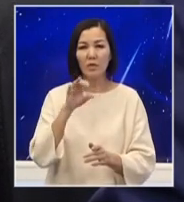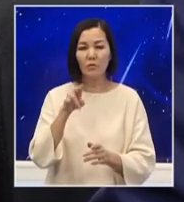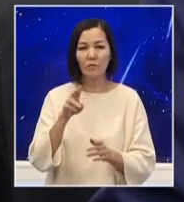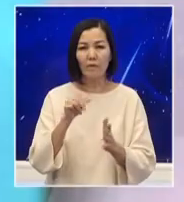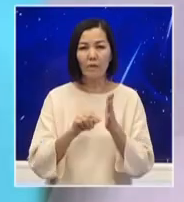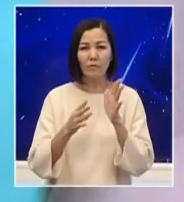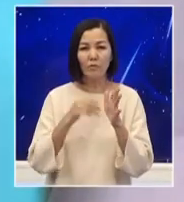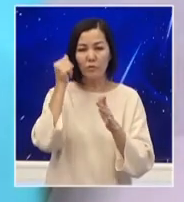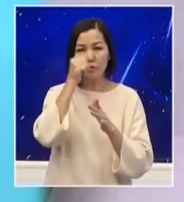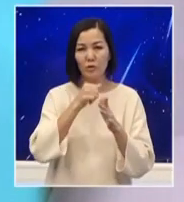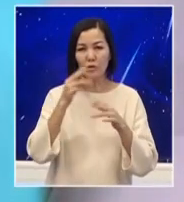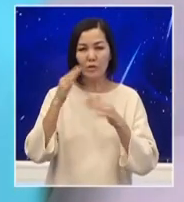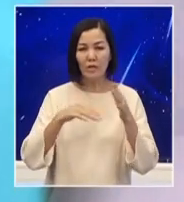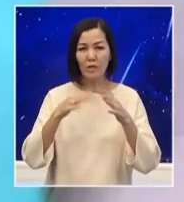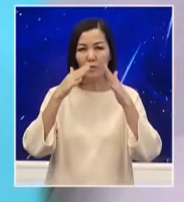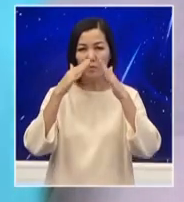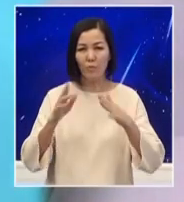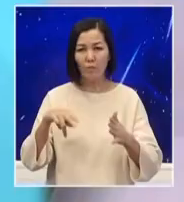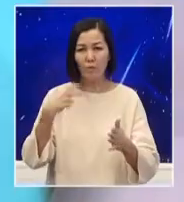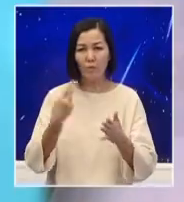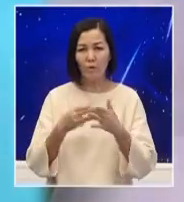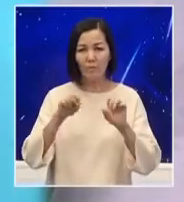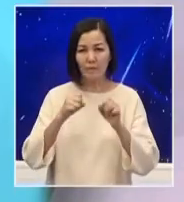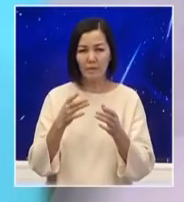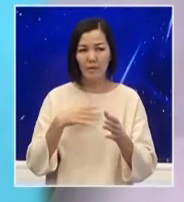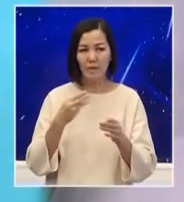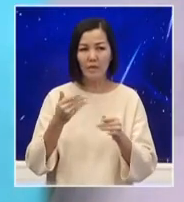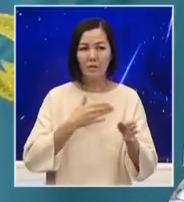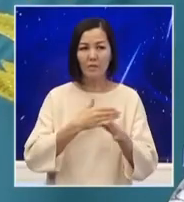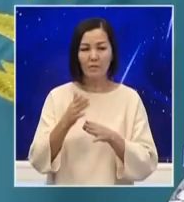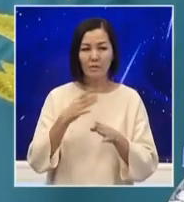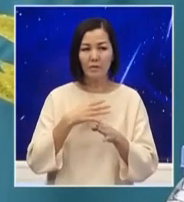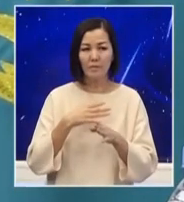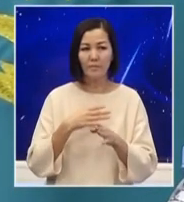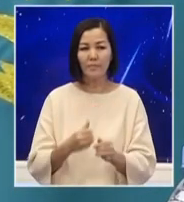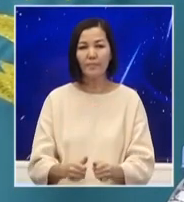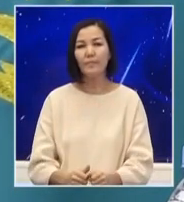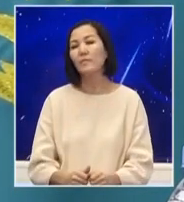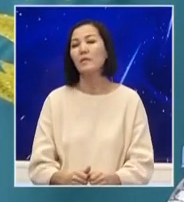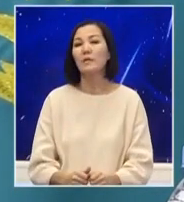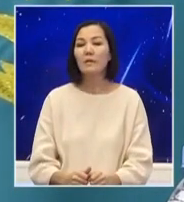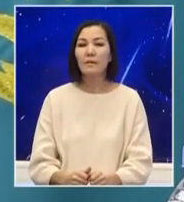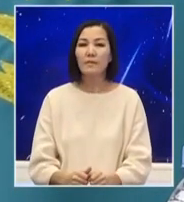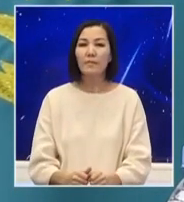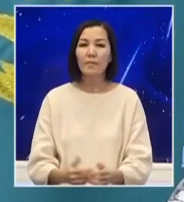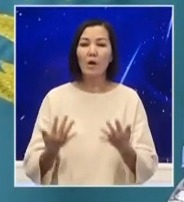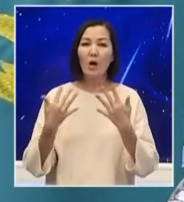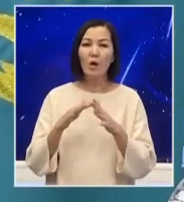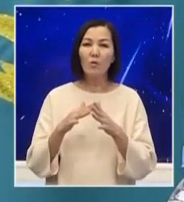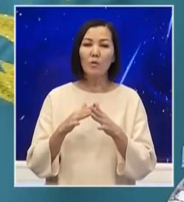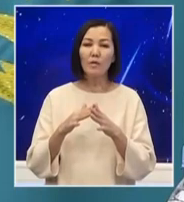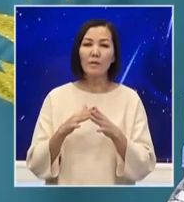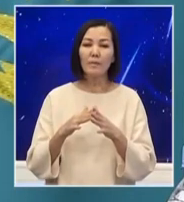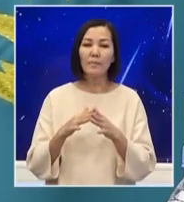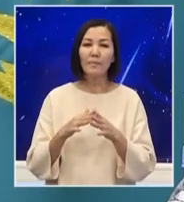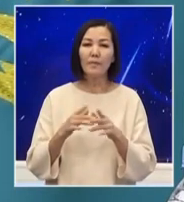салынған. Бөлменің төбесі құлады. Қазір давай, я тебе не против. Сделайте типовой проект, это же сельский акимат.